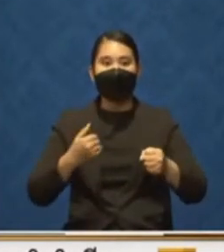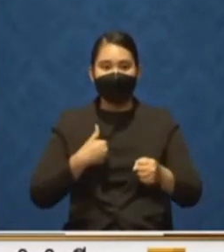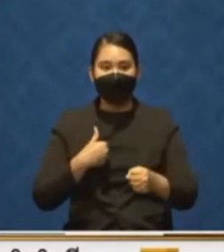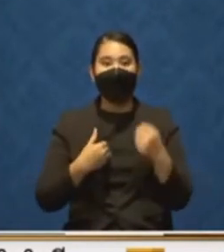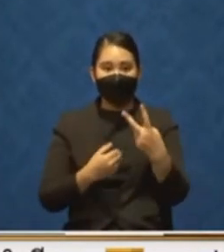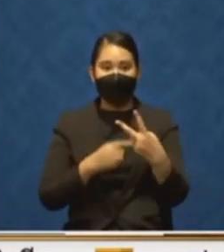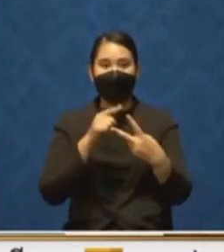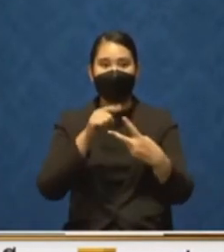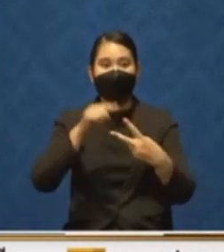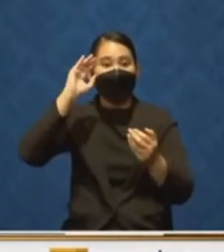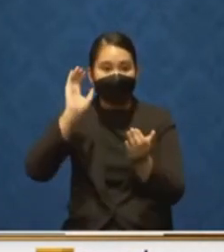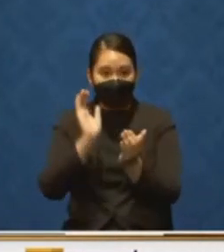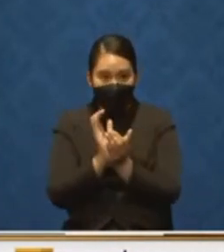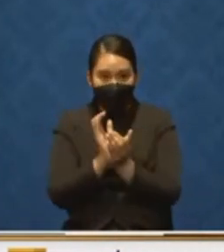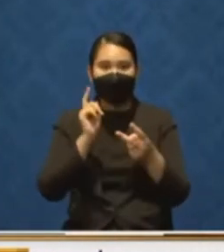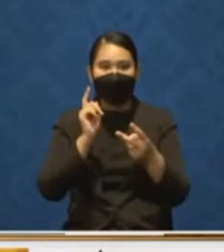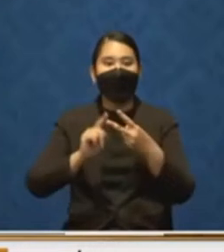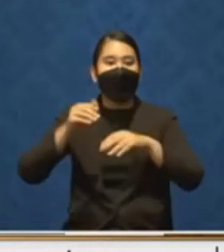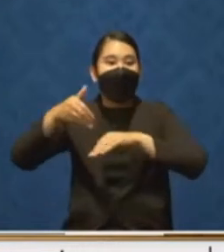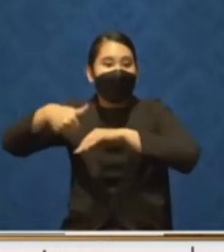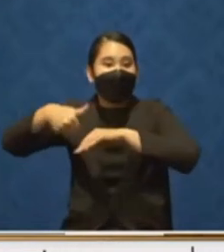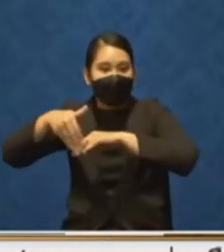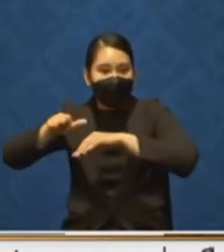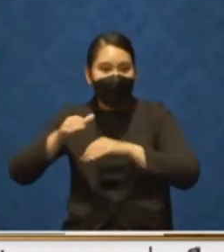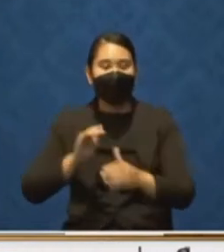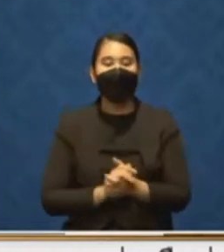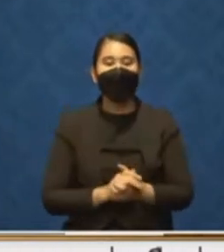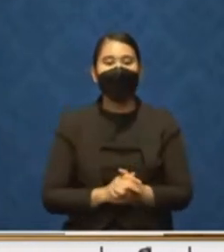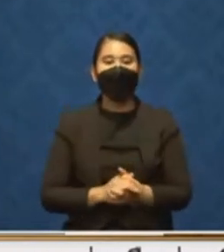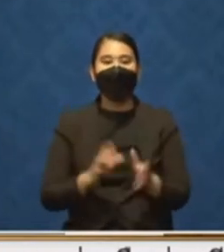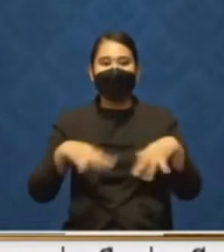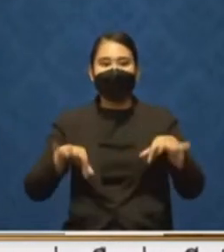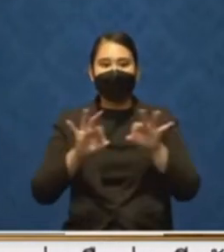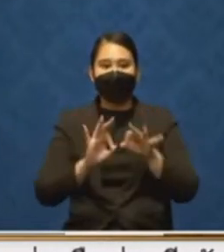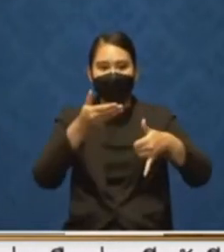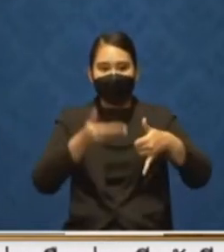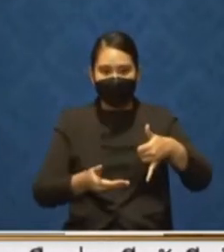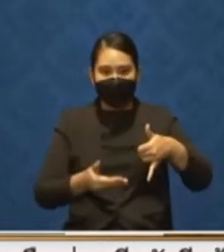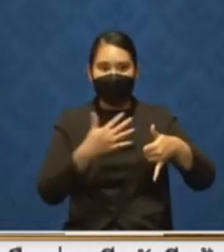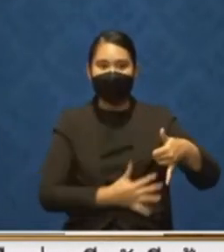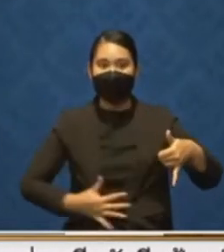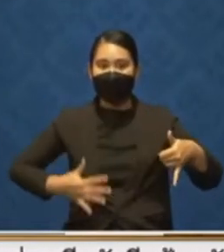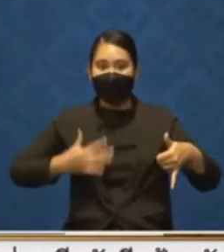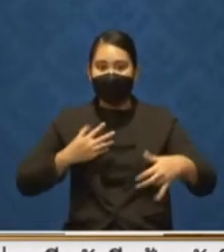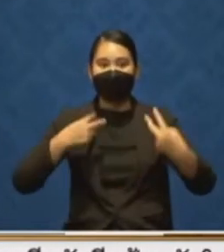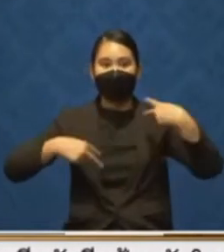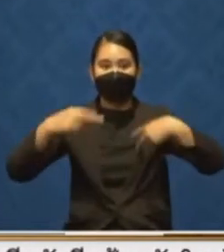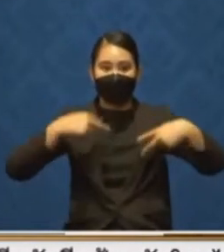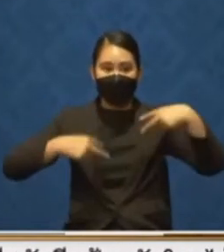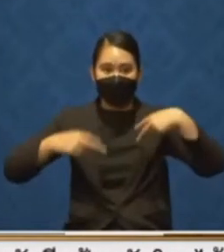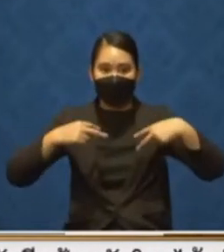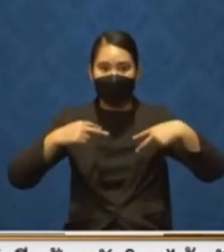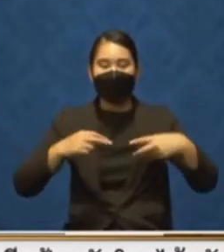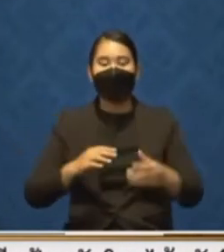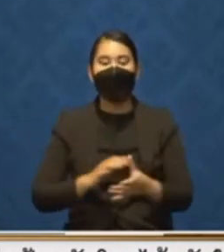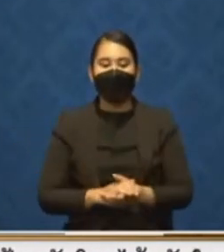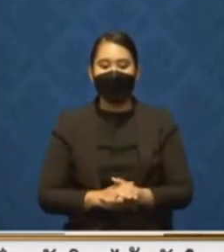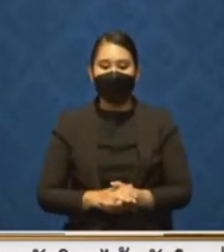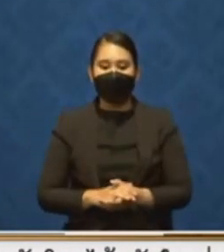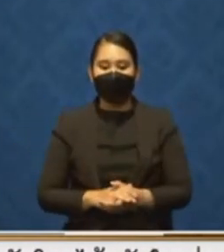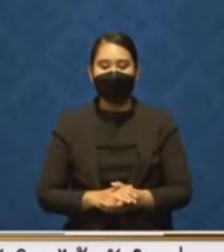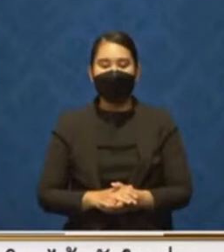ตำรวจและนอกก็เป็นตำรวจนะฉันต้องมีมีคุณสมบัติที่ผ่านการตรวจร่างกายตามหาการบินนะครับรวมทั้งมีการตรวจสภาพอากาศทะยาน